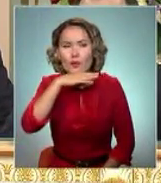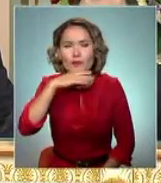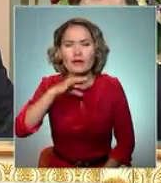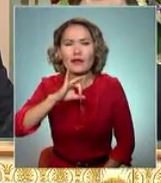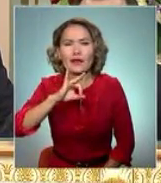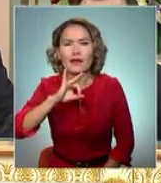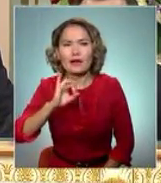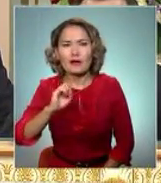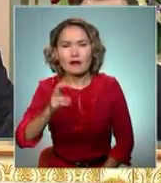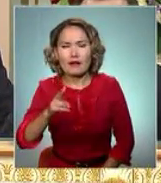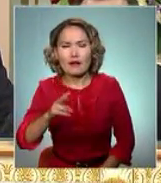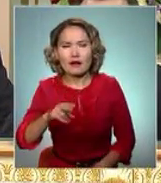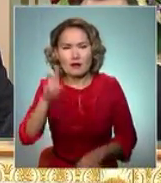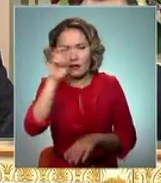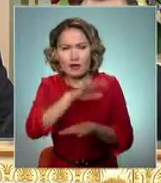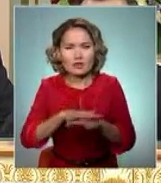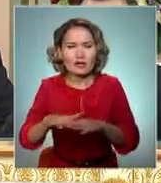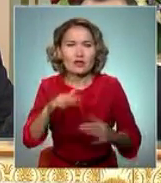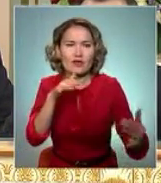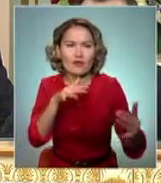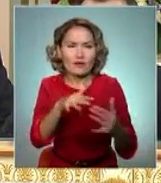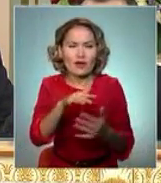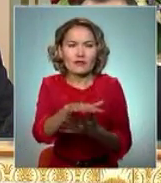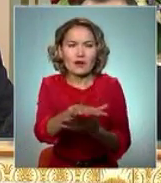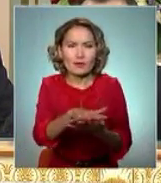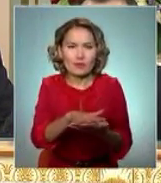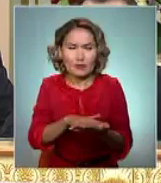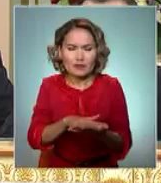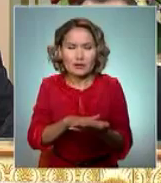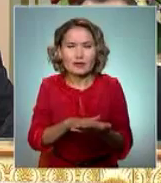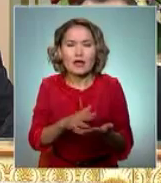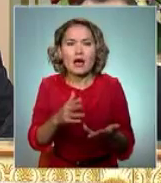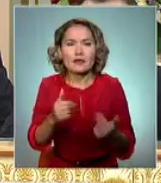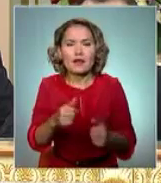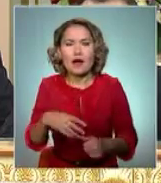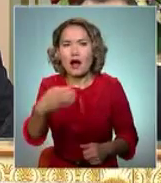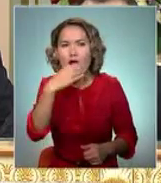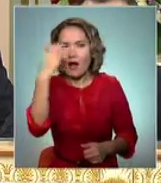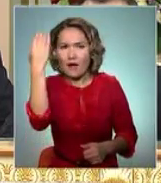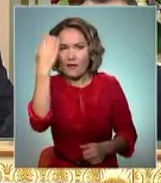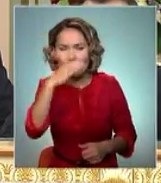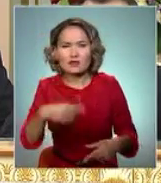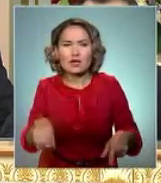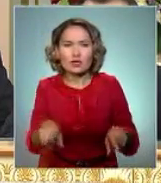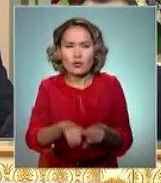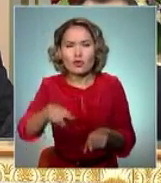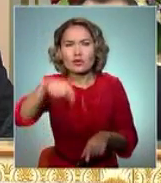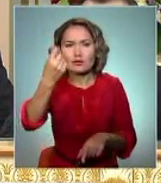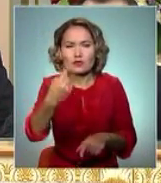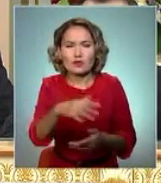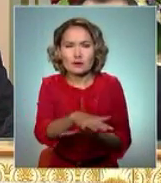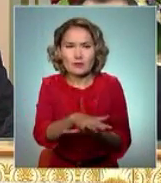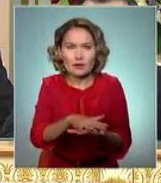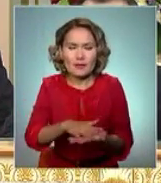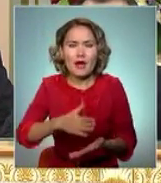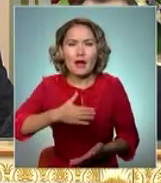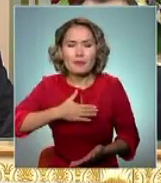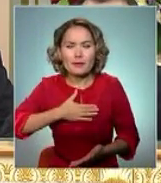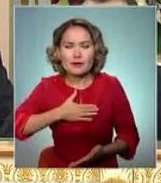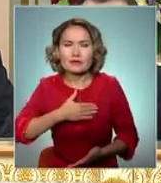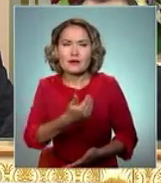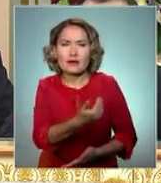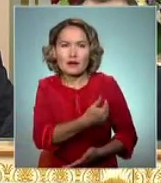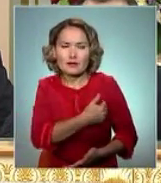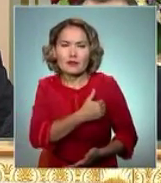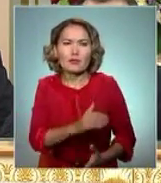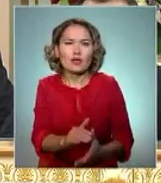шиеленістің бейбіт шешілгенін қалаймыз. Ауғанстандағы да бейбіт жолын қалпына келтіруді құптаймыз. Біз бір өмірде